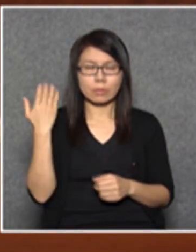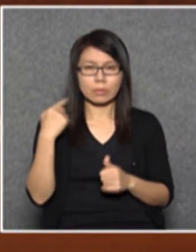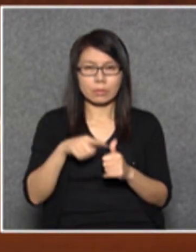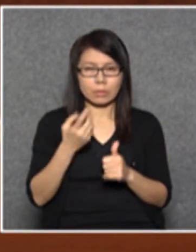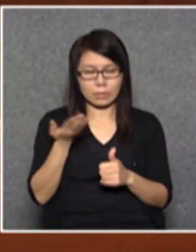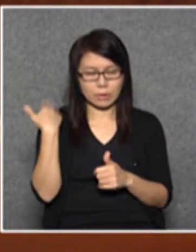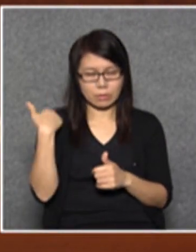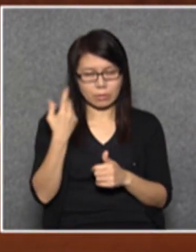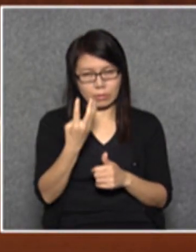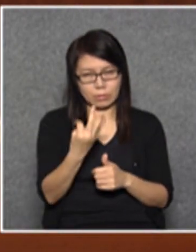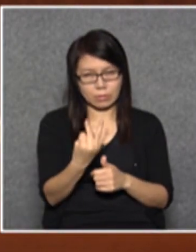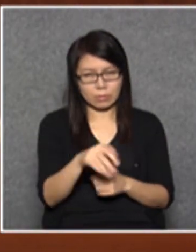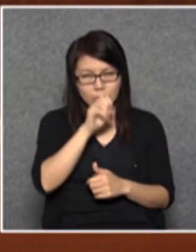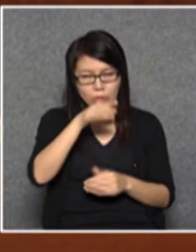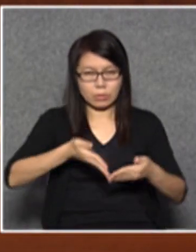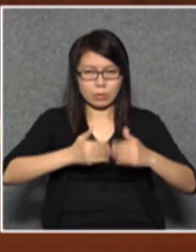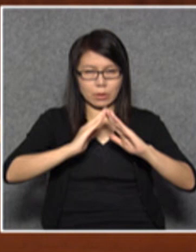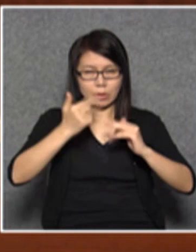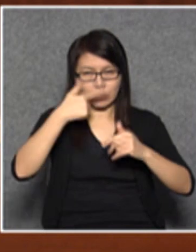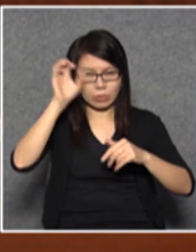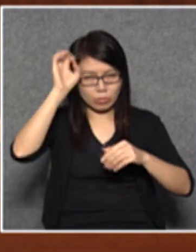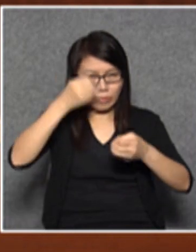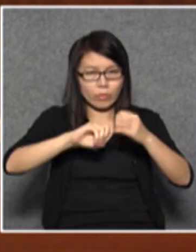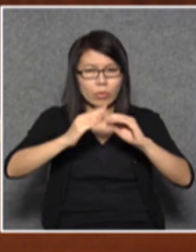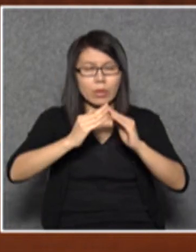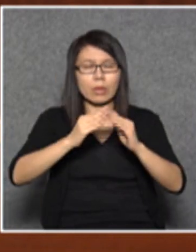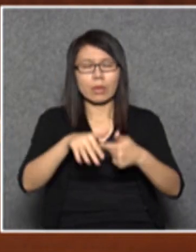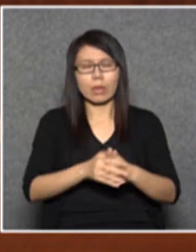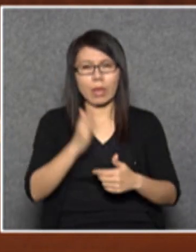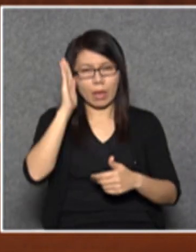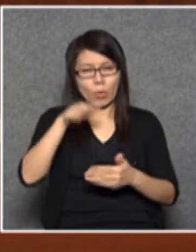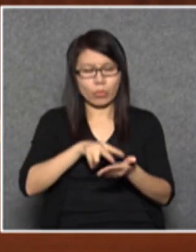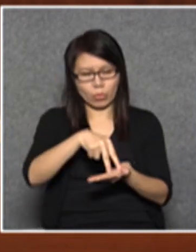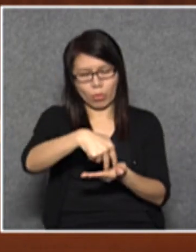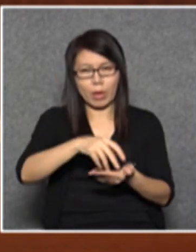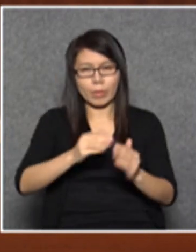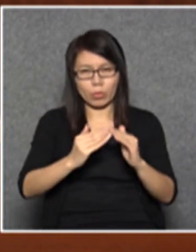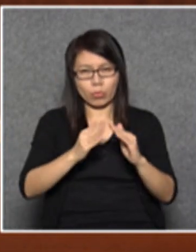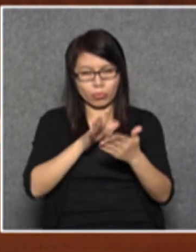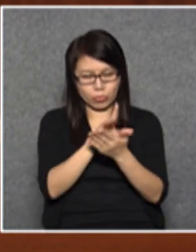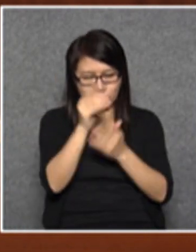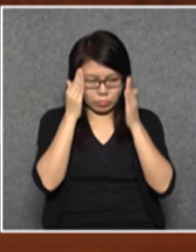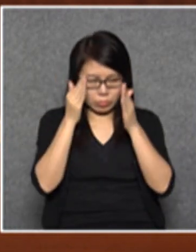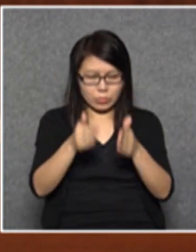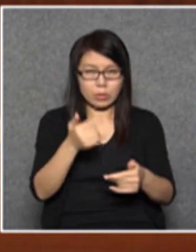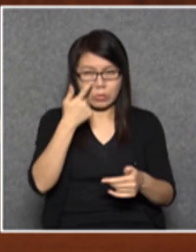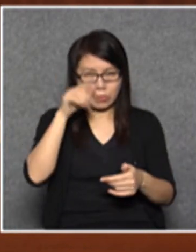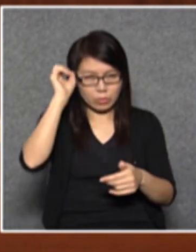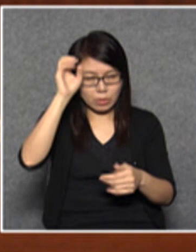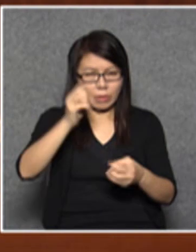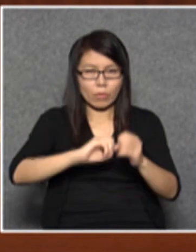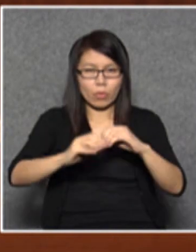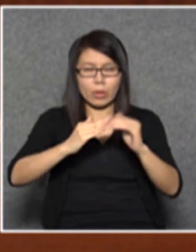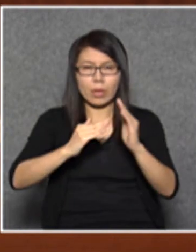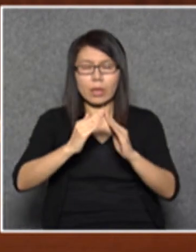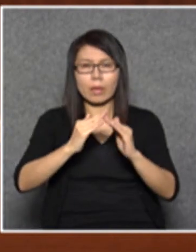講過，我哋想成立一個創新及科技局，使得我哋有一個獨立嘅局，可以去專注創新及科技嘅問題，而